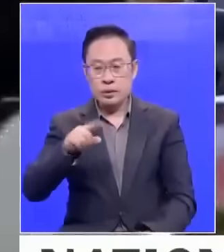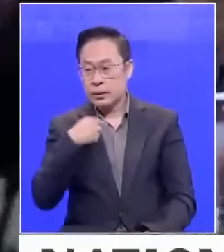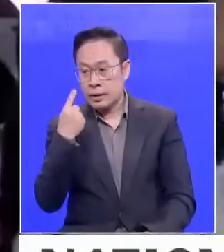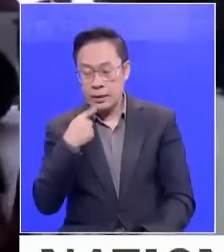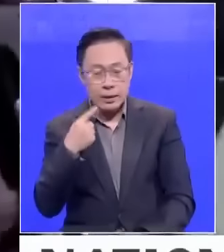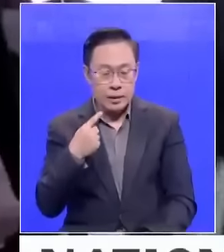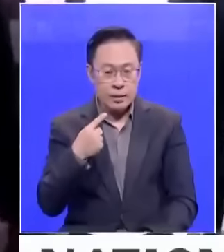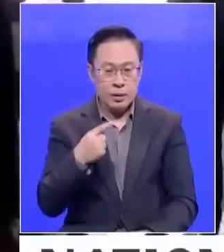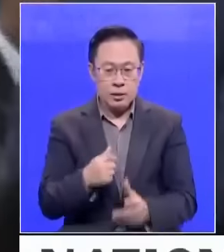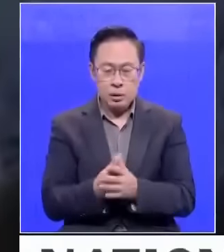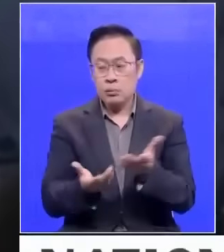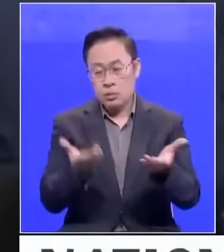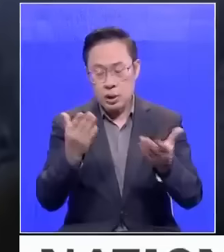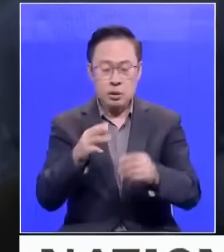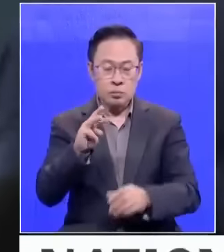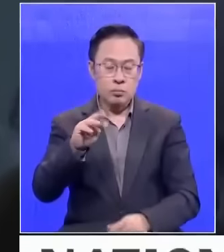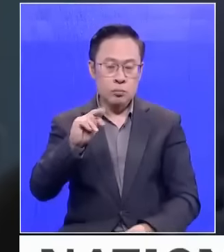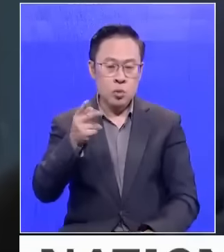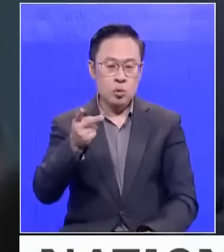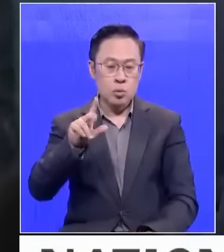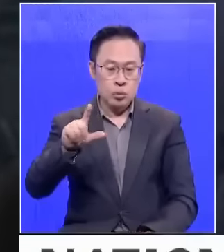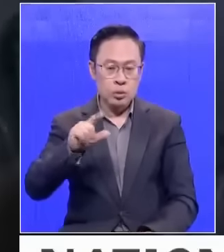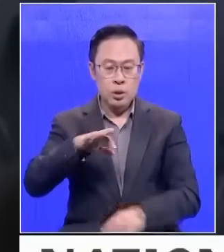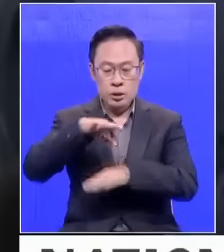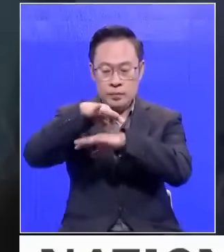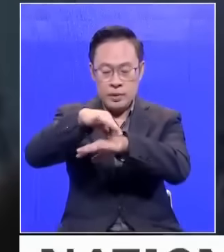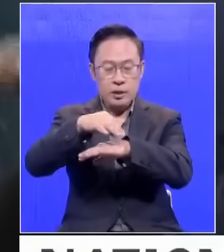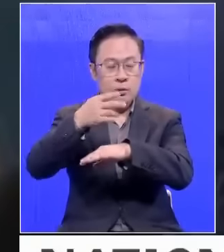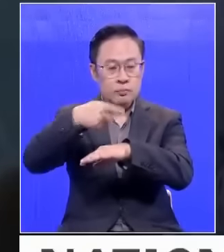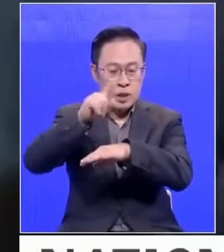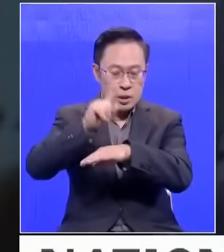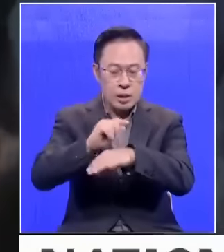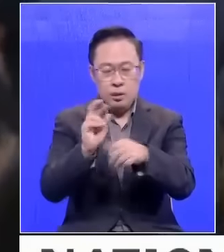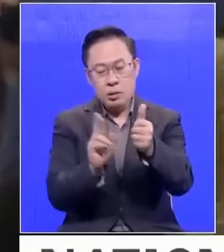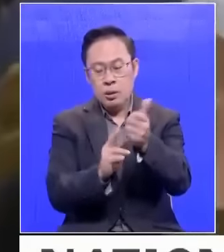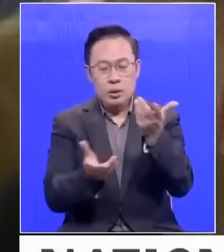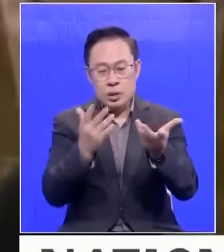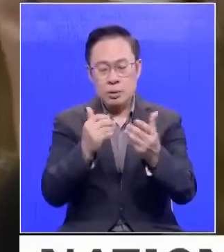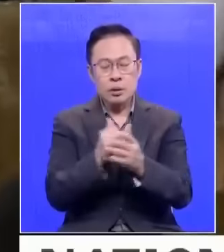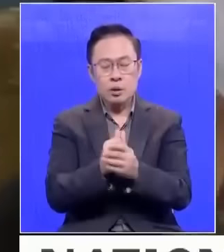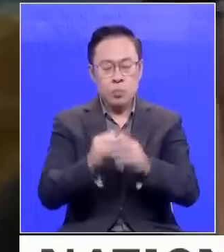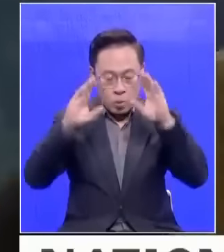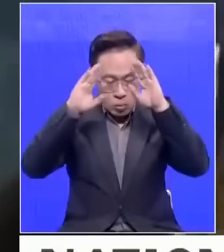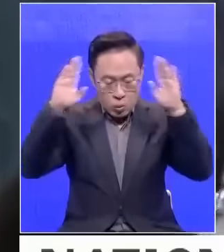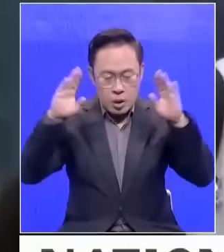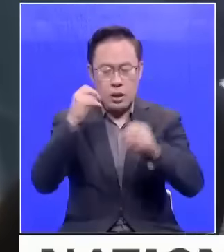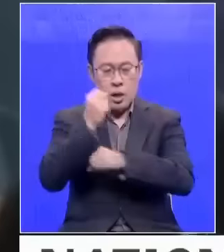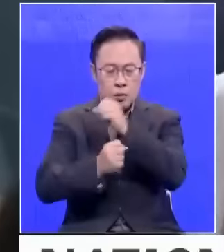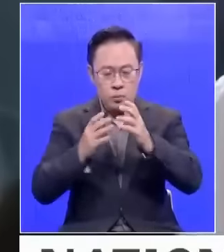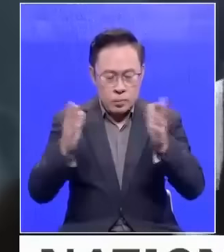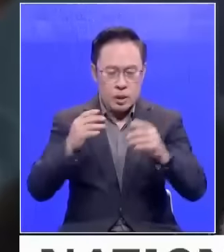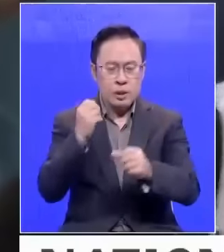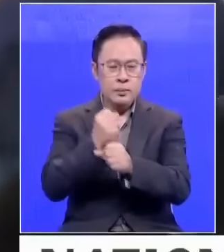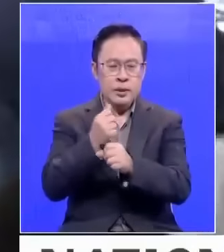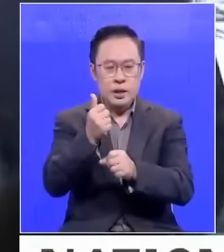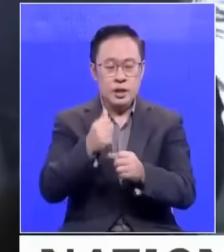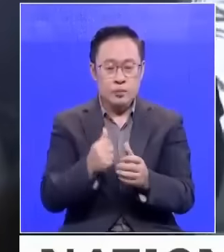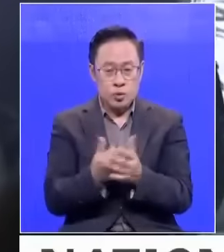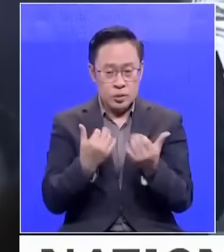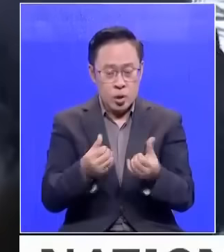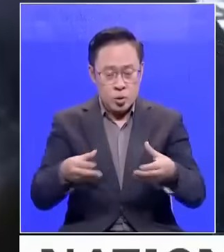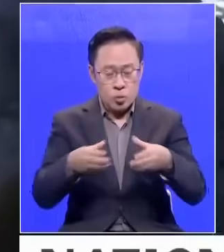คุณมงคลก็เหมาะสมนะวัยวุฒิคุณวุฒิประสบการณ์แล้วก็มีการพูดถึงกระแสวิพากษ์วิจารณ์บอกสายสีน้ำเงินจะคุมเบ็ดเสร็จวุ